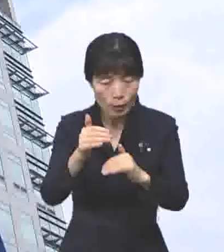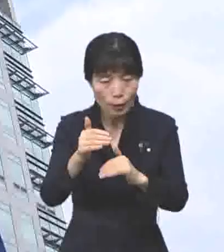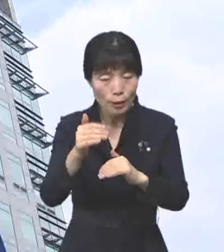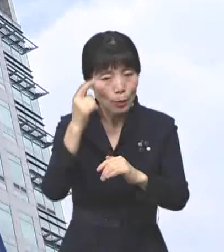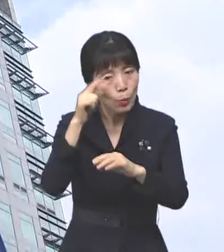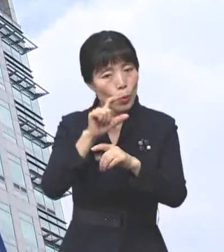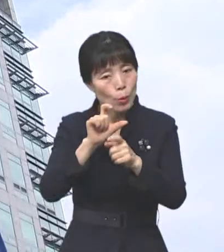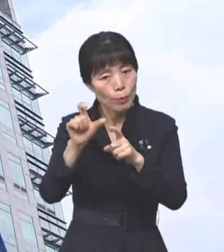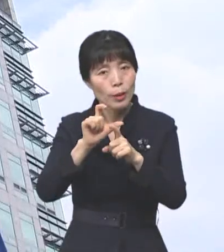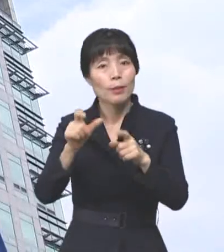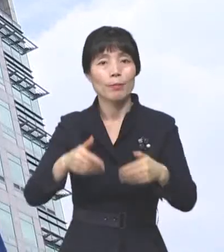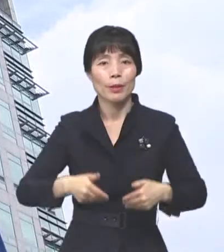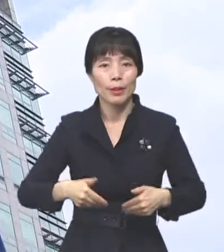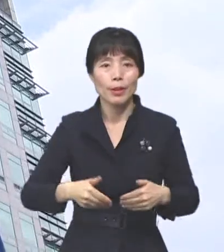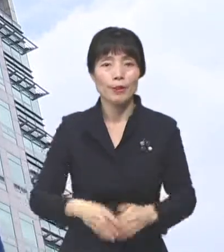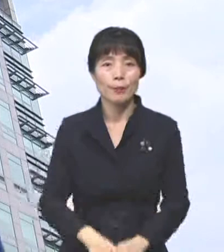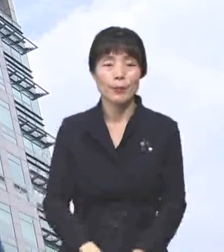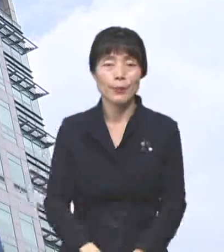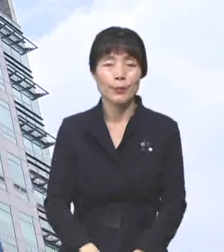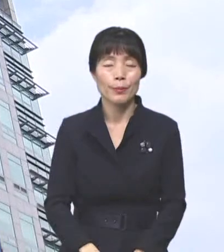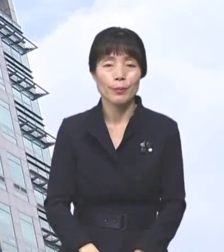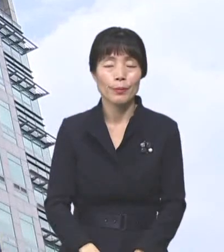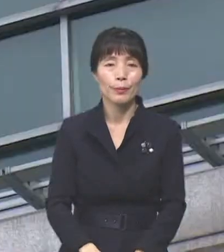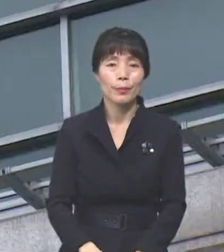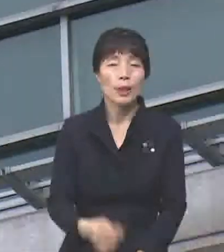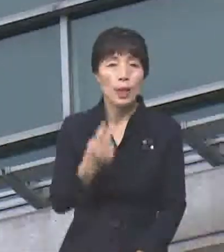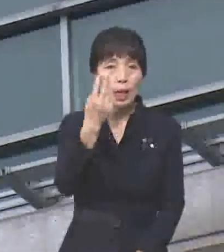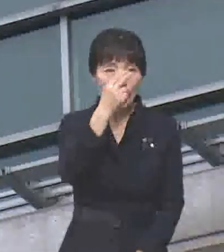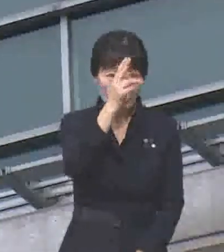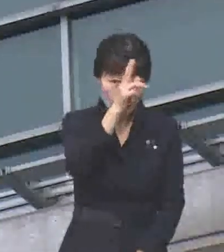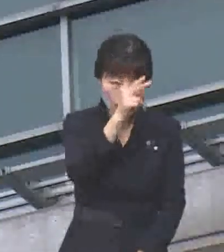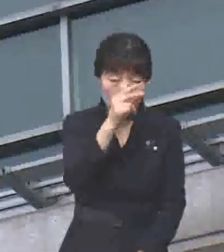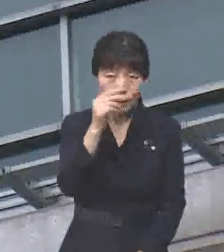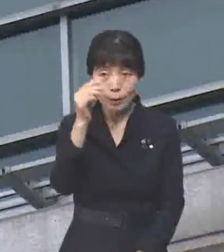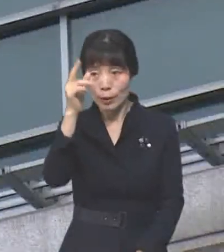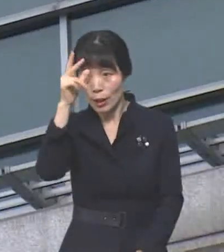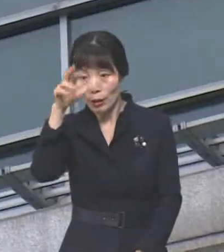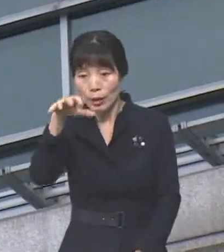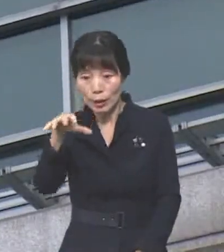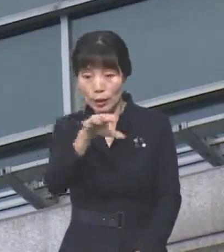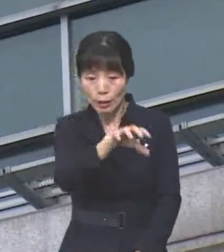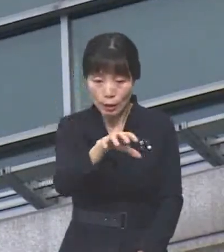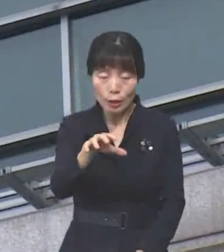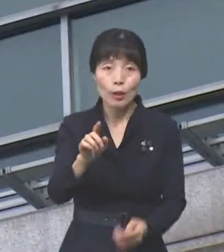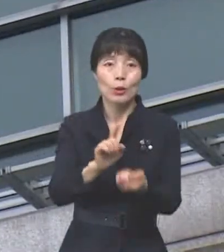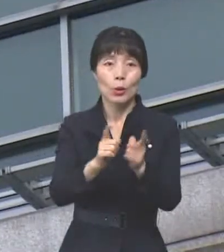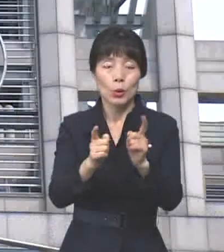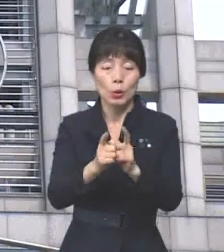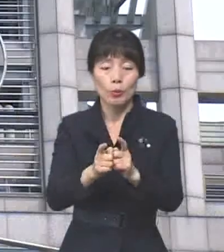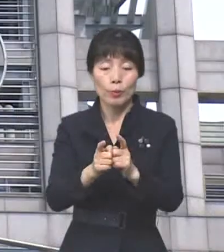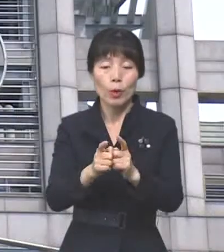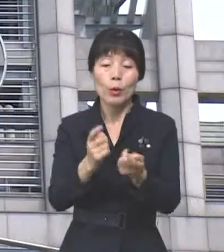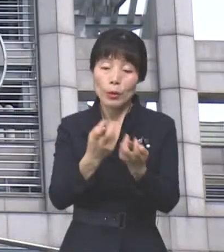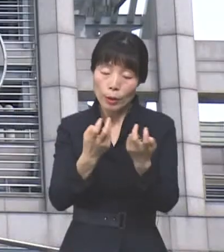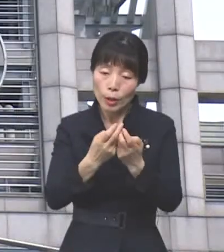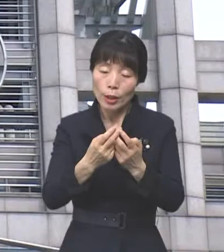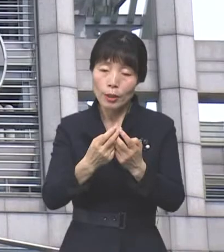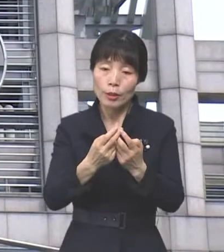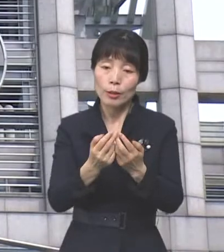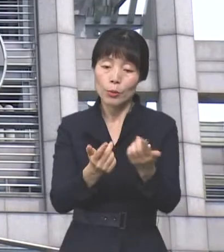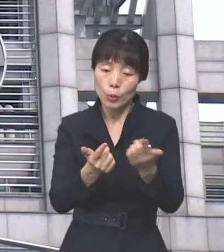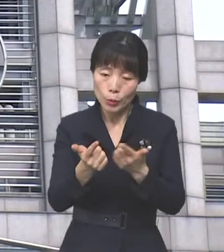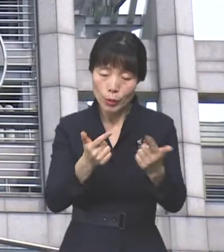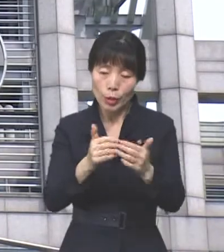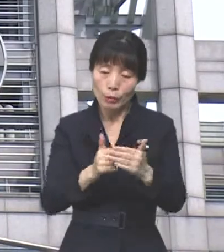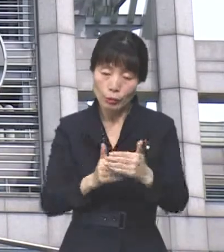좋겠습니다. 검경수사권 조정과 관련해서는 경찰 개혁 작업도 꾸준히 진행되고 있다며 우리부터 뼈를 깎는